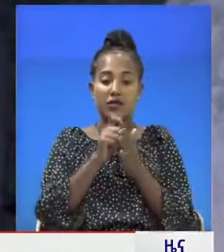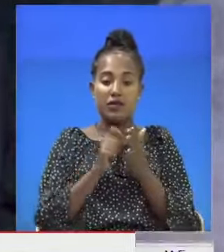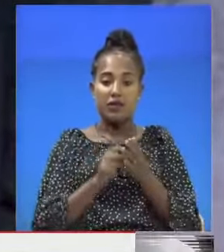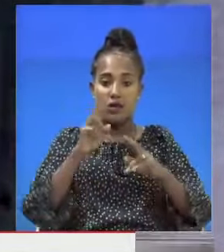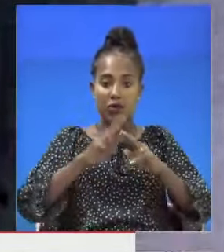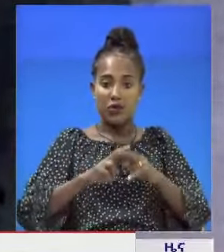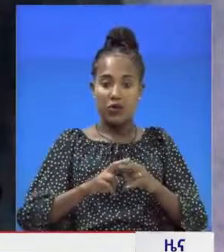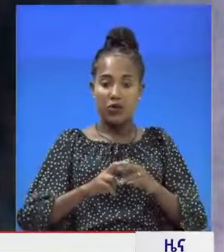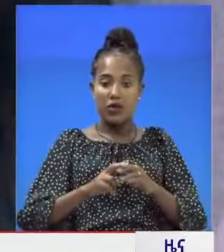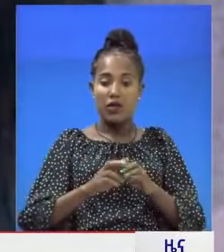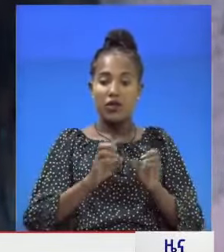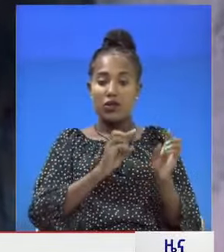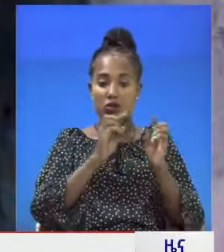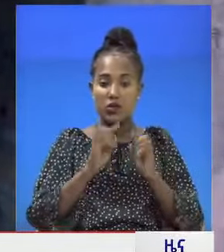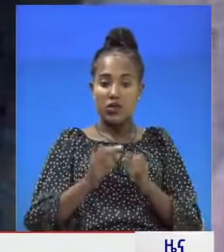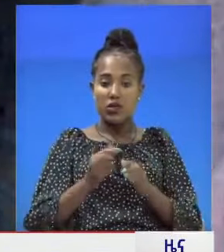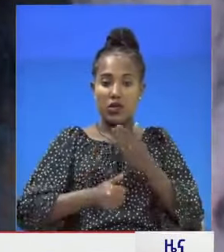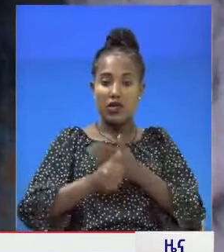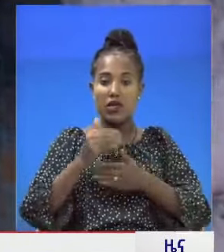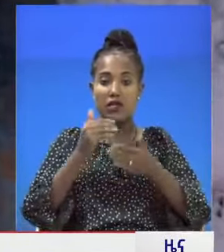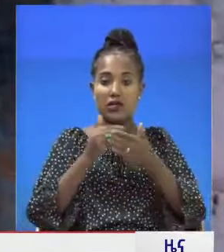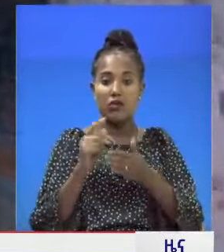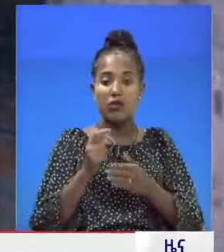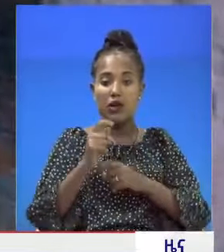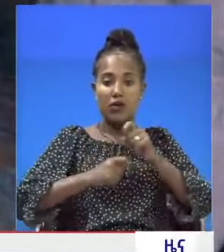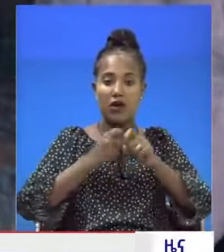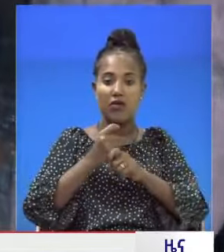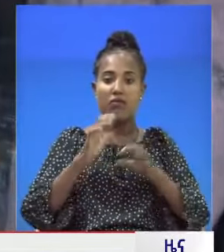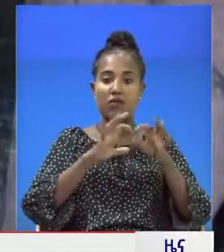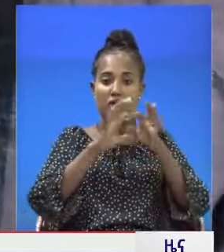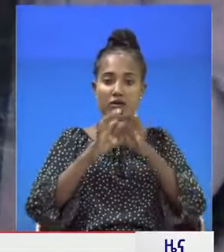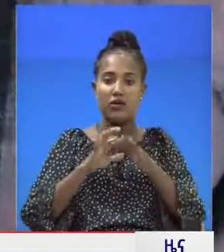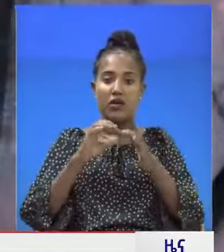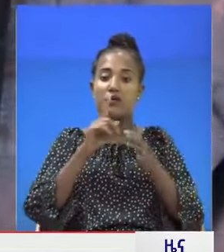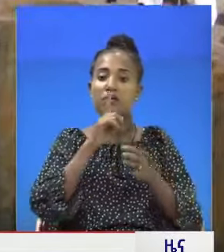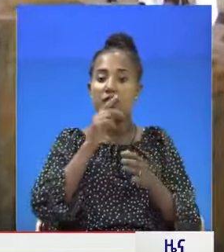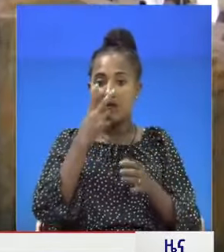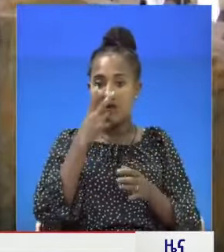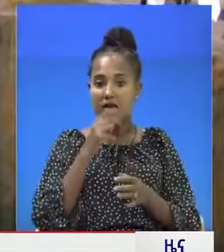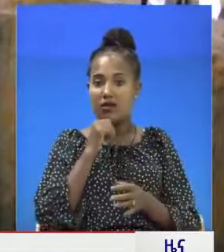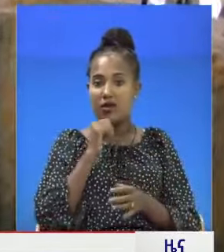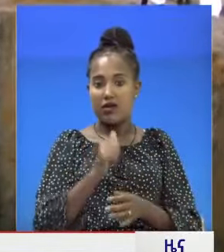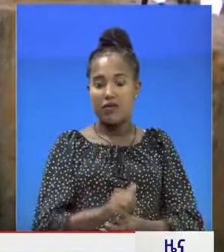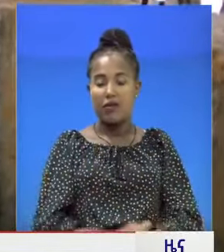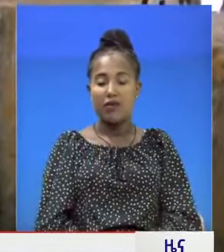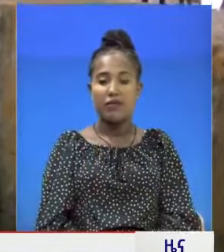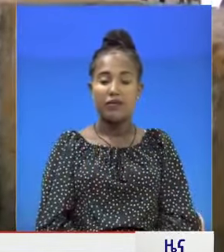ብርቅዬ ቅርሶቻችን ላይ ጉዳት እያደረሰ በመሆኑ የዓለም አቀፉ ማህበረሰብ በዝምታ ሊመለከተው አይገባም።